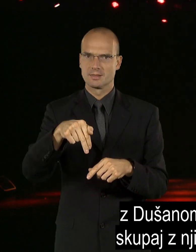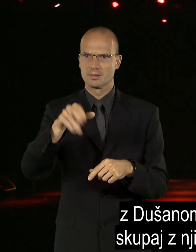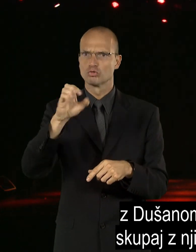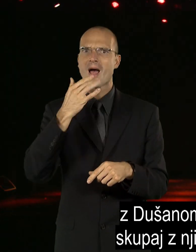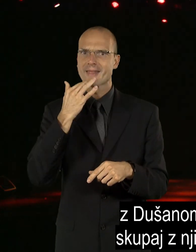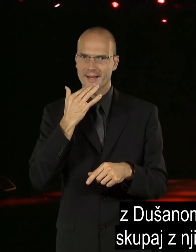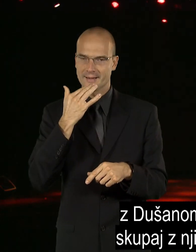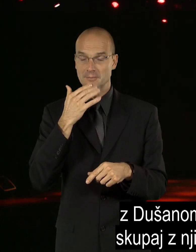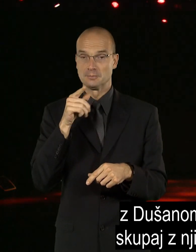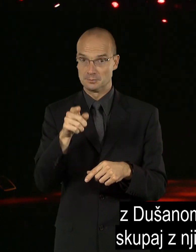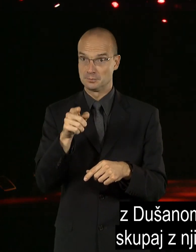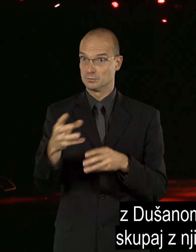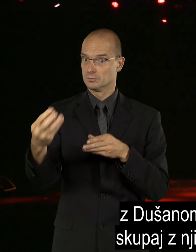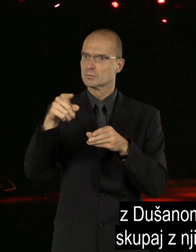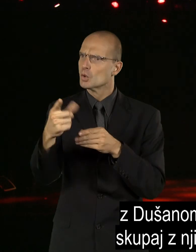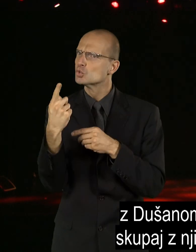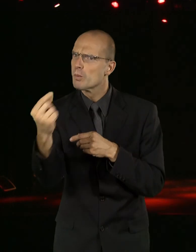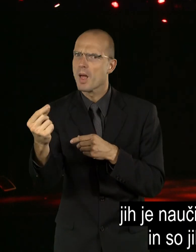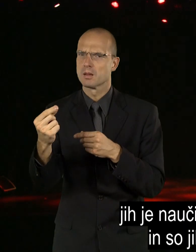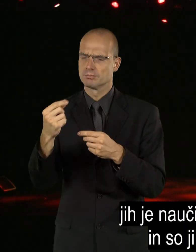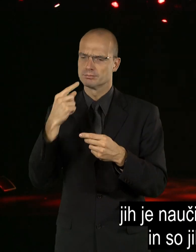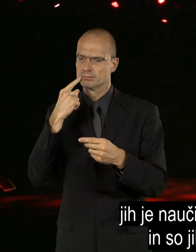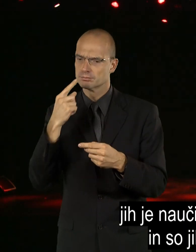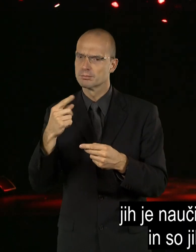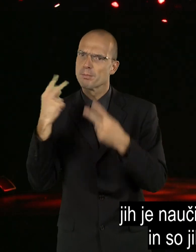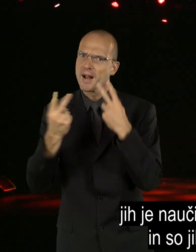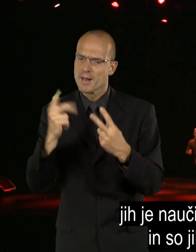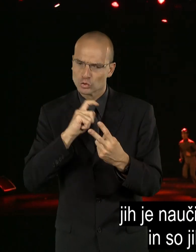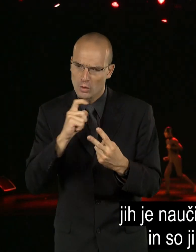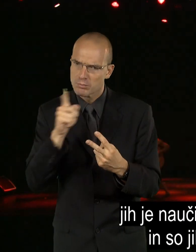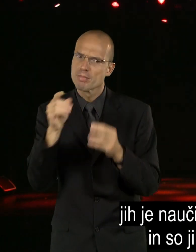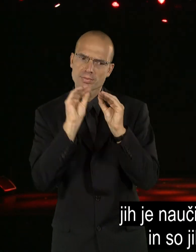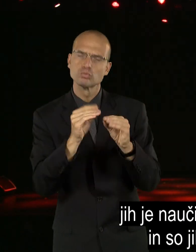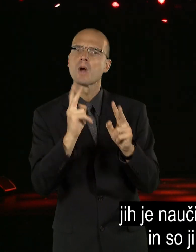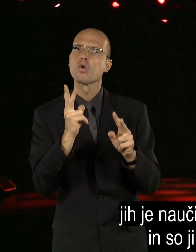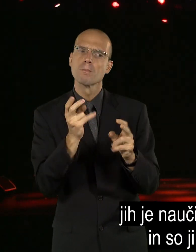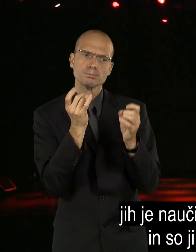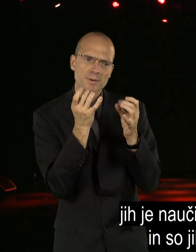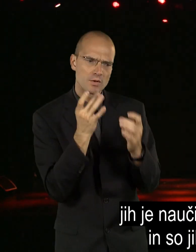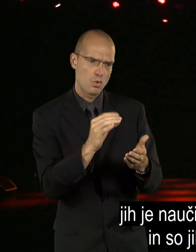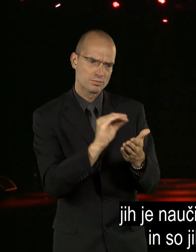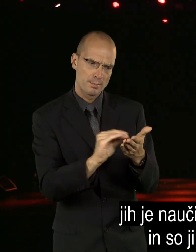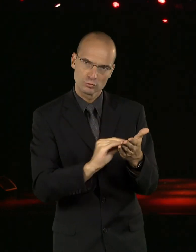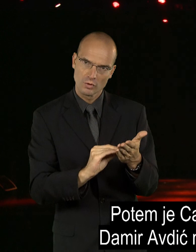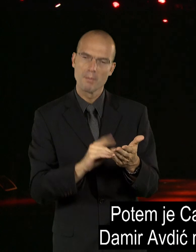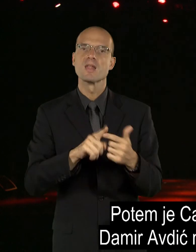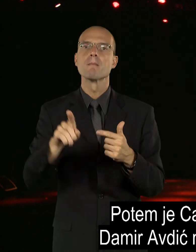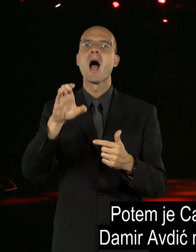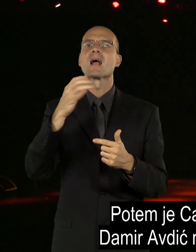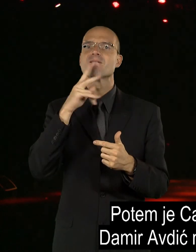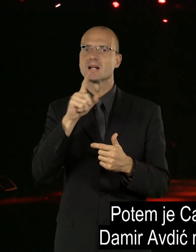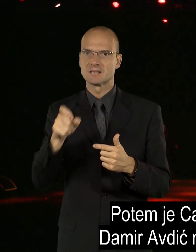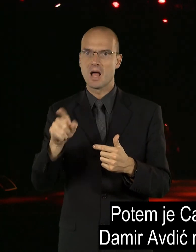potem skupaj z njim vse te zgodbe pregledali, jih je naučil, kako se pravilno piše in tudi so jih potem skrčili, potem je